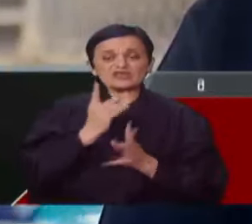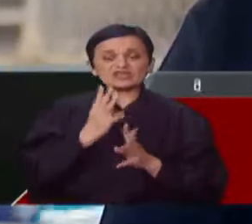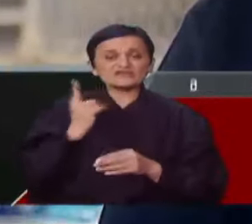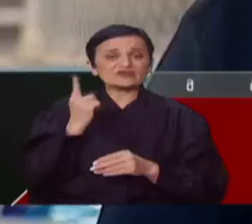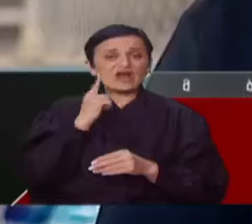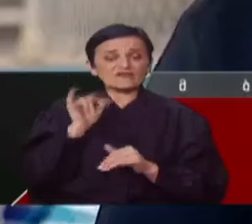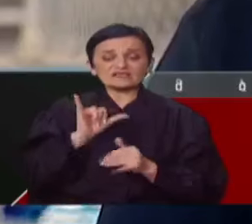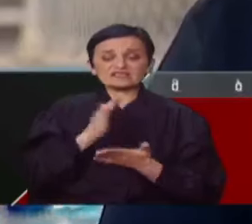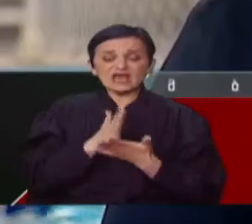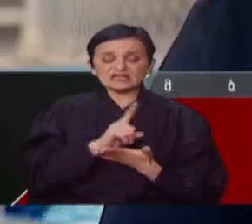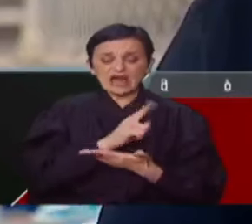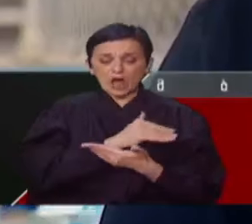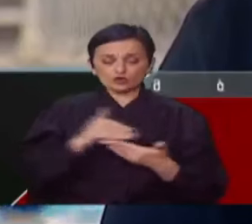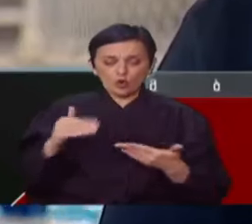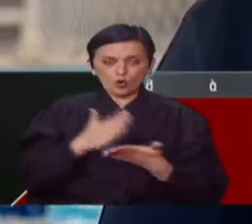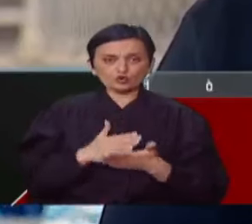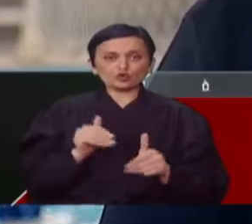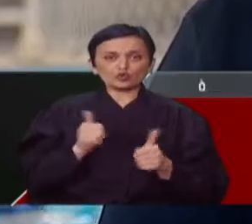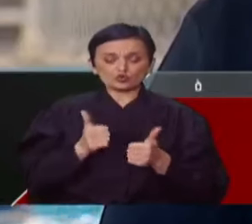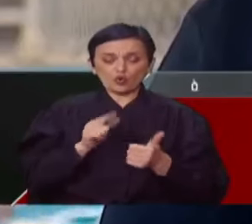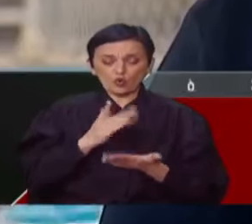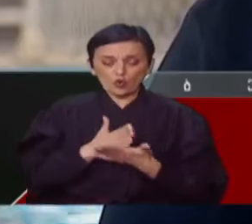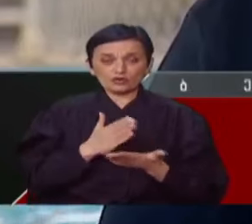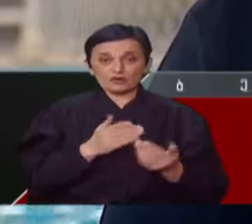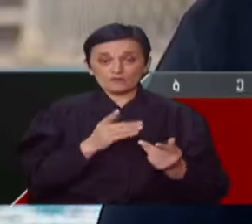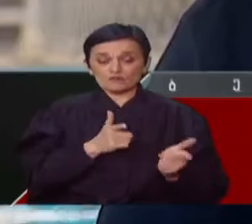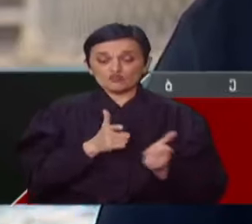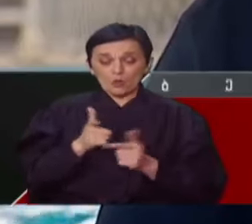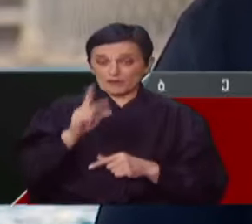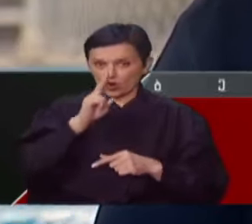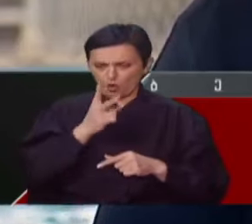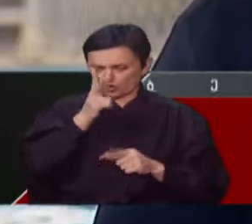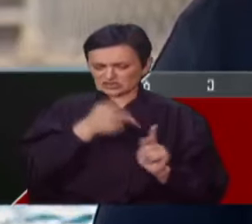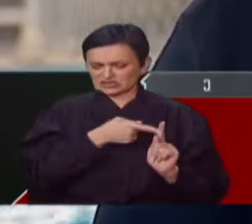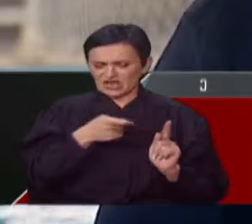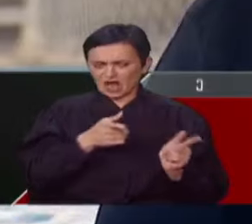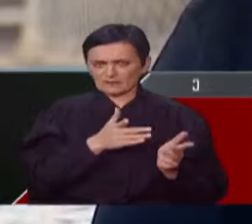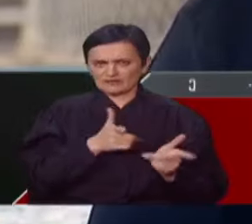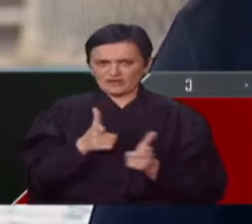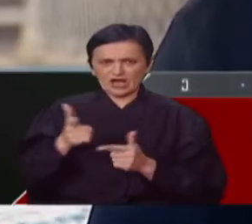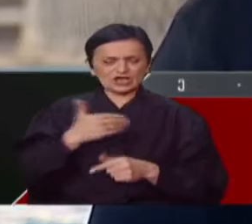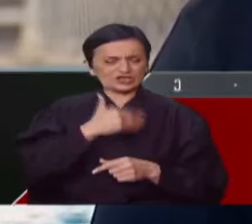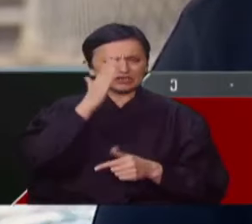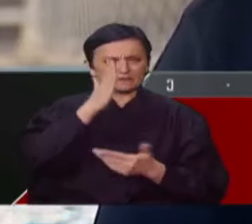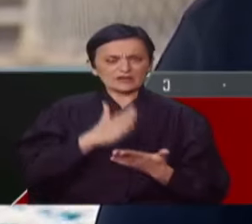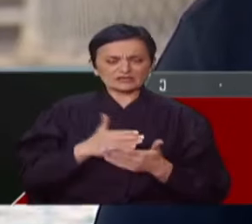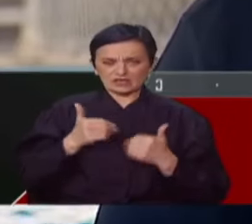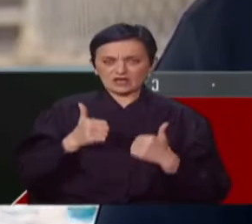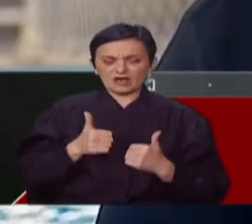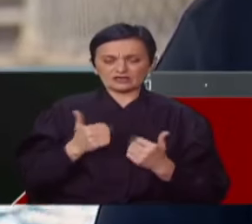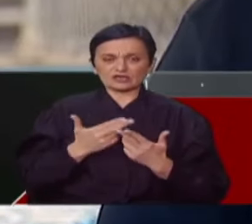სად ვართ, რა დონეზე ვართ, მომზადებას რაც შეეხება 2-3 თვე ემზადებით ამ ტურნირისთვის და ძალიან დიდი იმედი მაქვს რომ კარგად